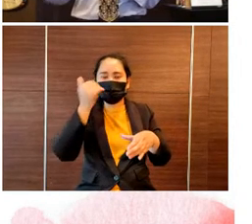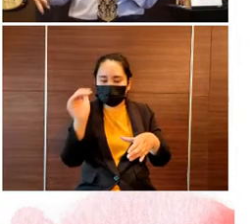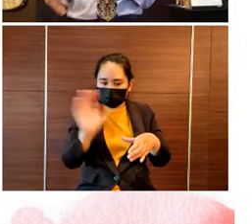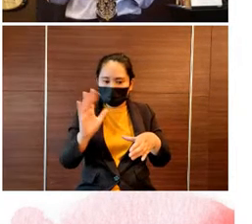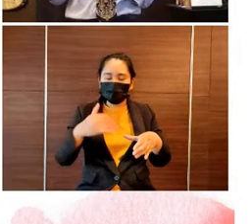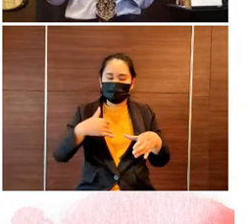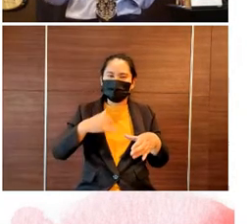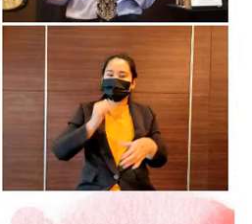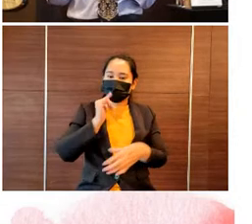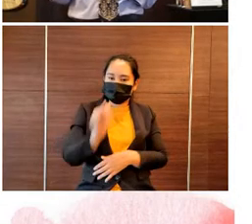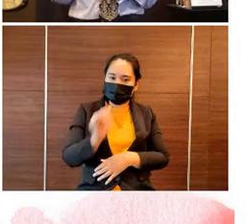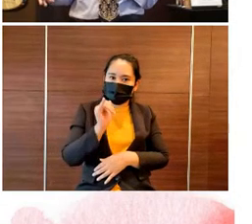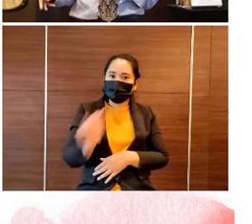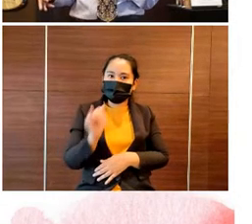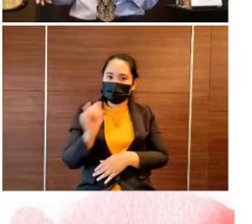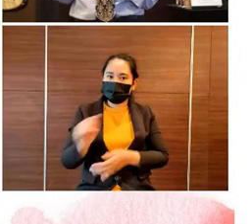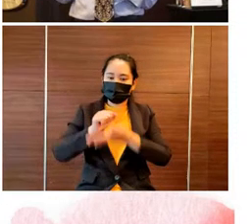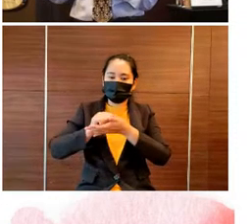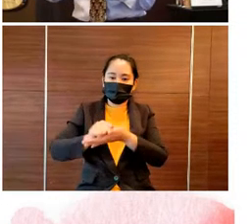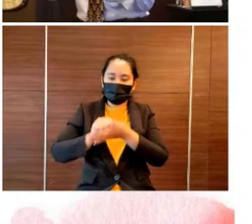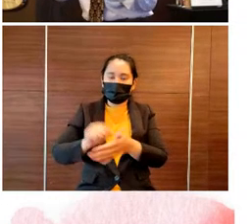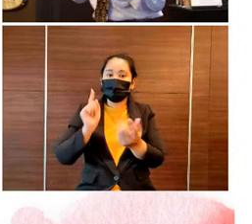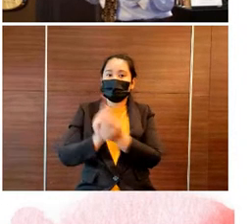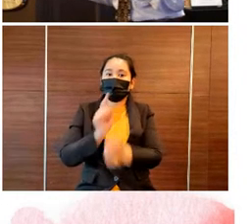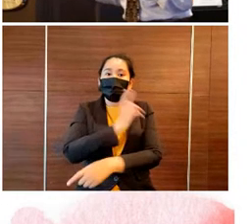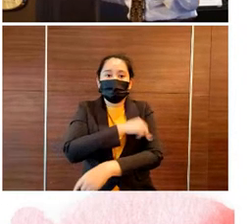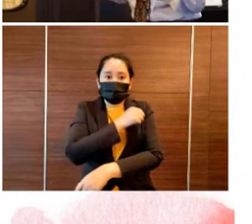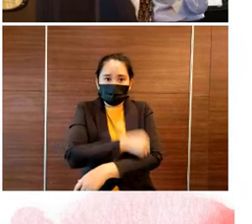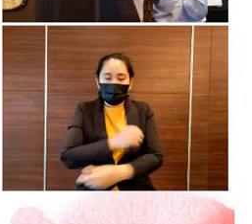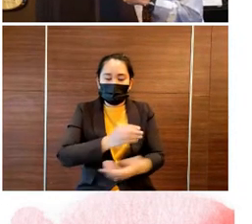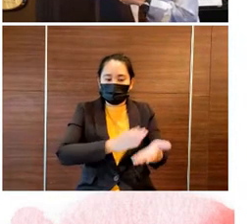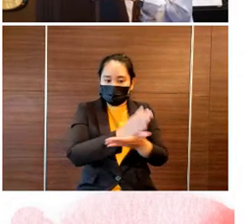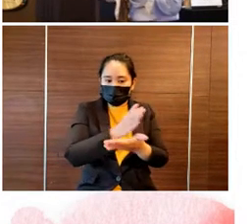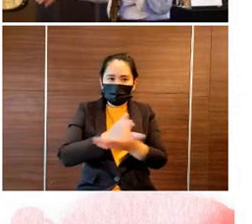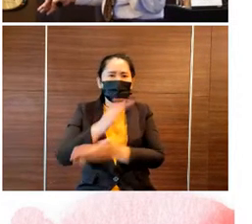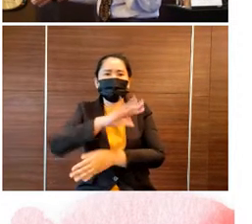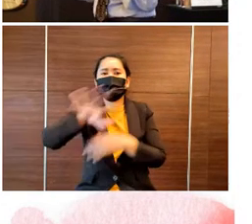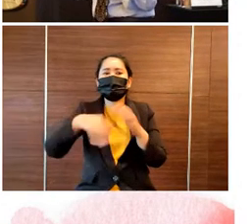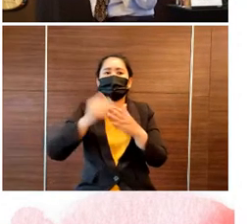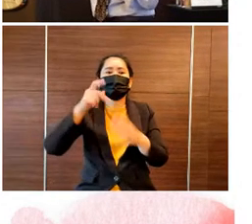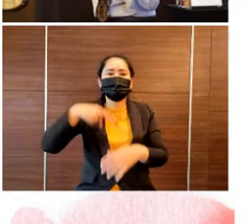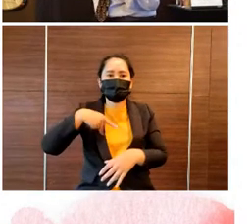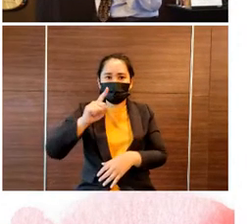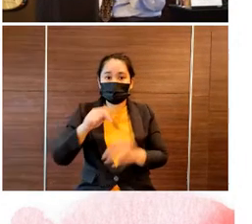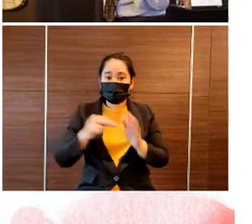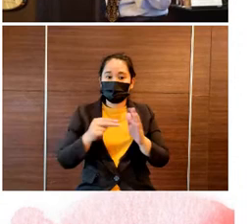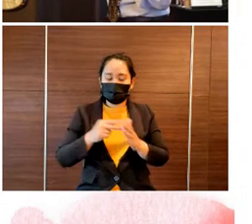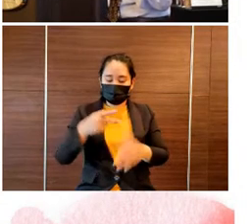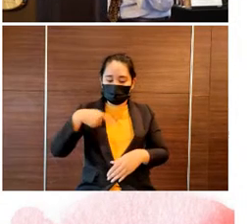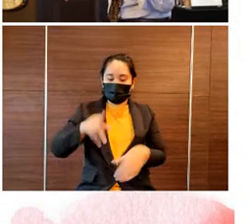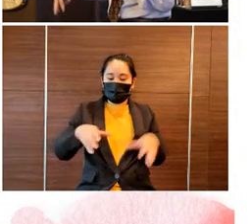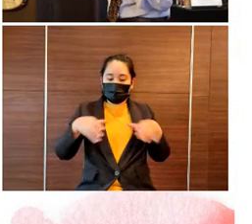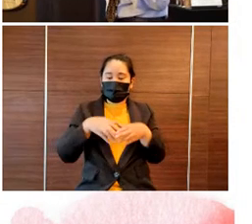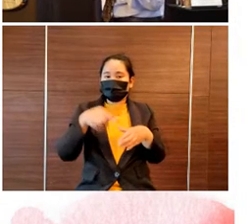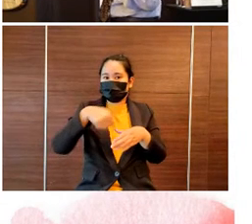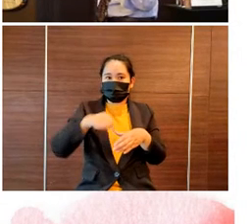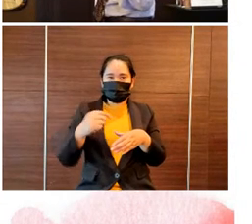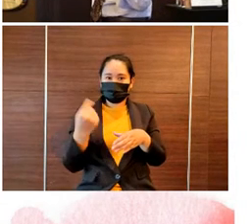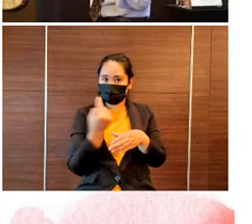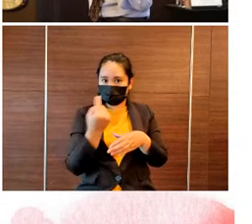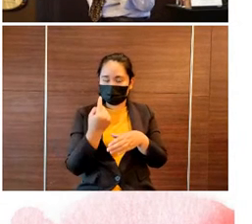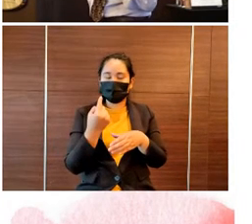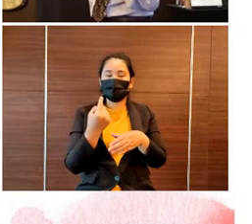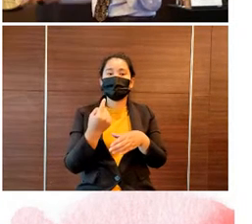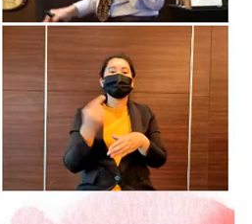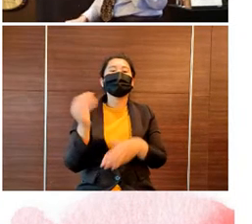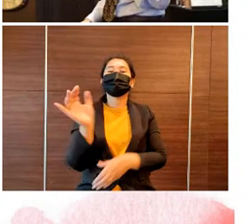แล้วก็อยากเข้ารับบริการสุขภาพมากขึ้นเพื่อประโยชน์ของทุกฝ่ายเพราะที่ประชุมวันนี้ไม่ใช่เพื่อประโยชน์ของกลุ่มหลากหลายท